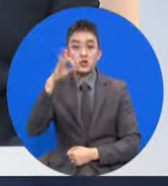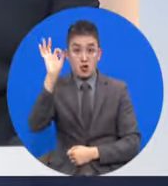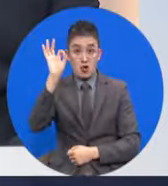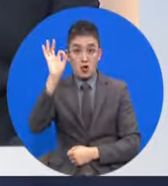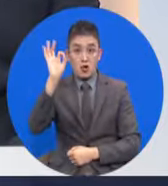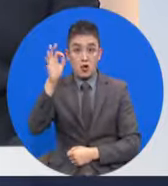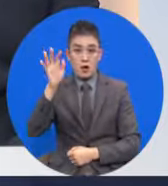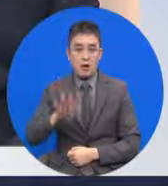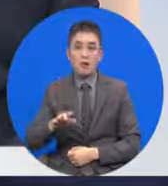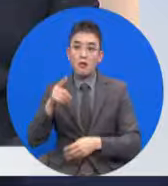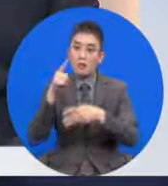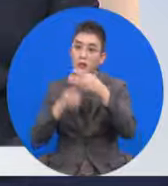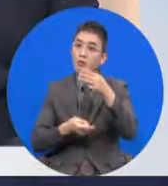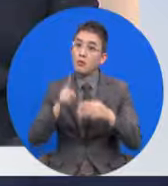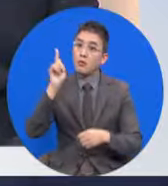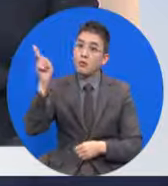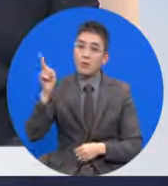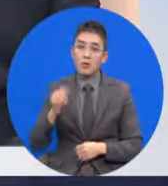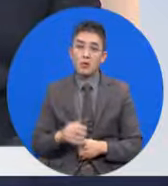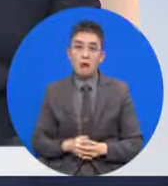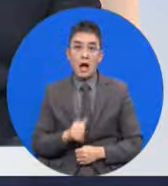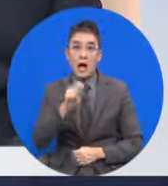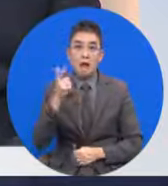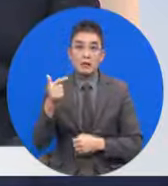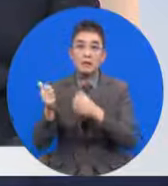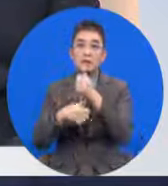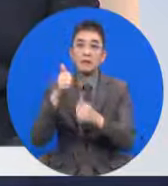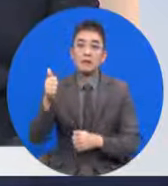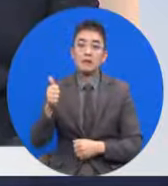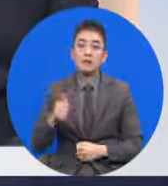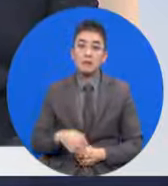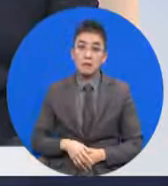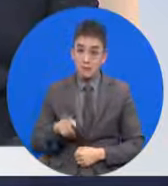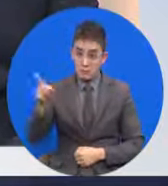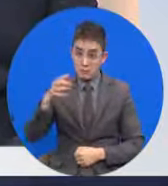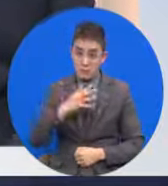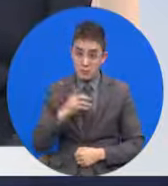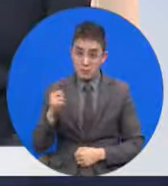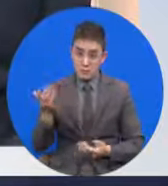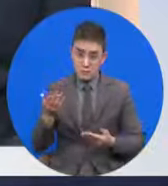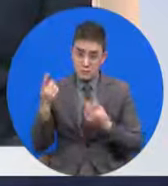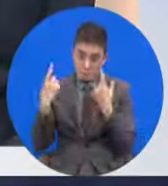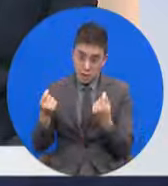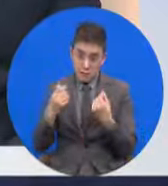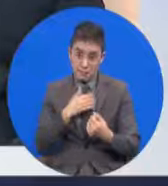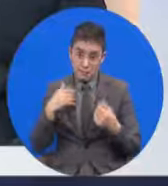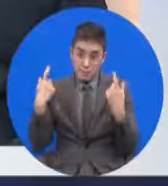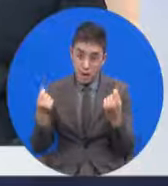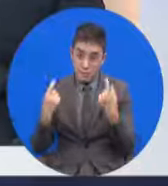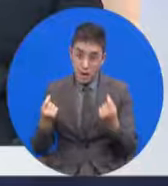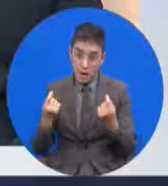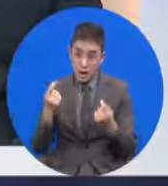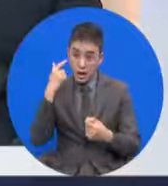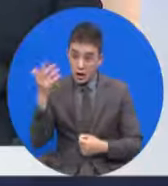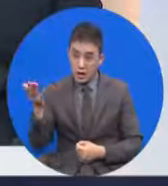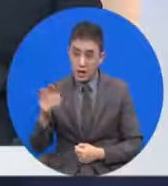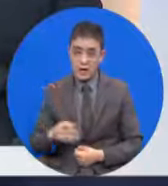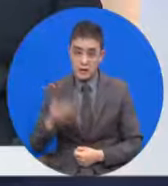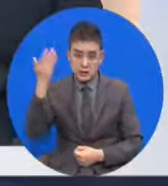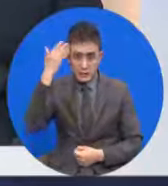그러면 윤석열 정부나 한동훈 위원장은 그럼 당신들이 상대적으로 낫냐 2년 동안 정말 공정하고 상식에